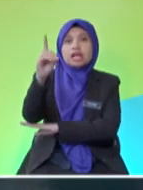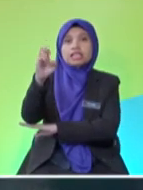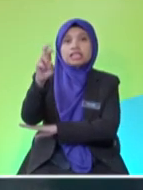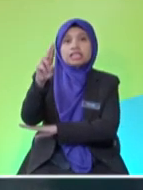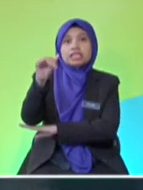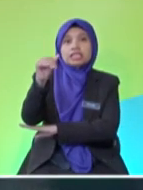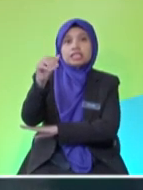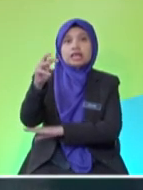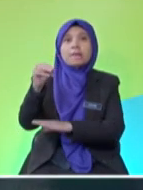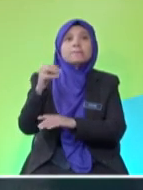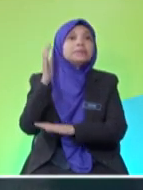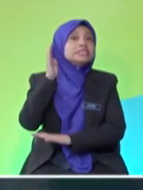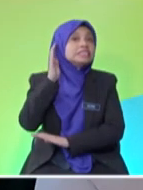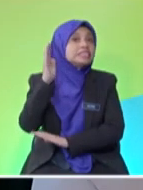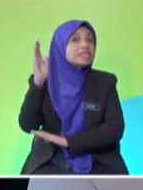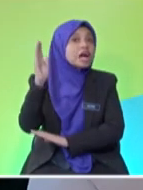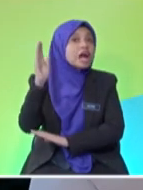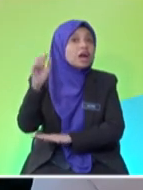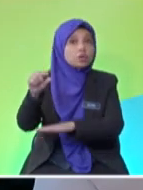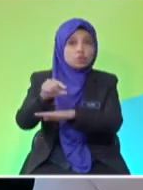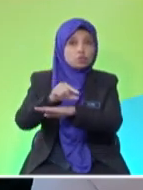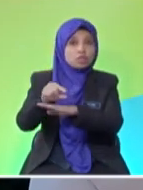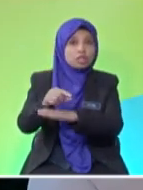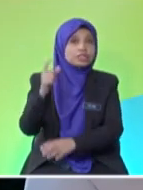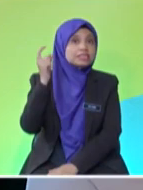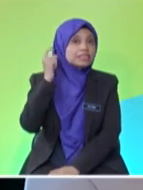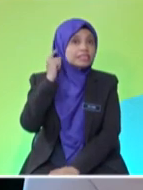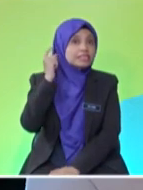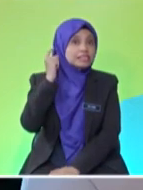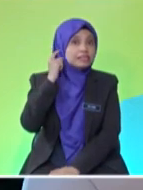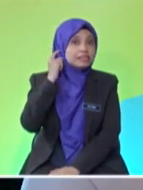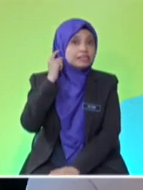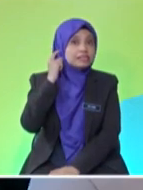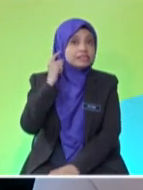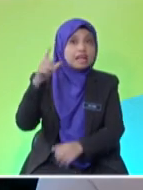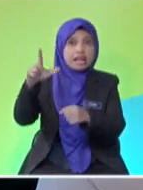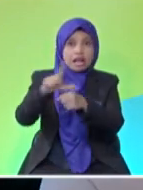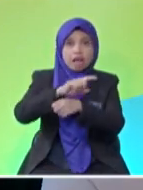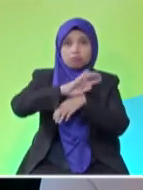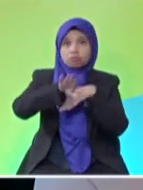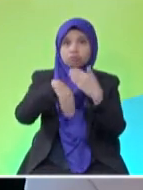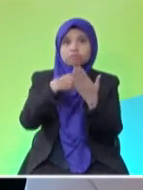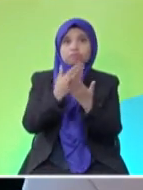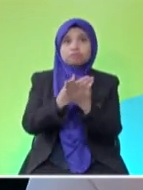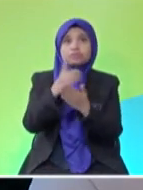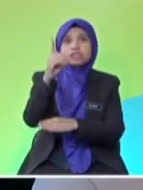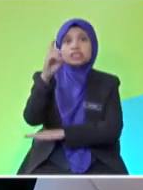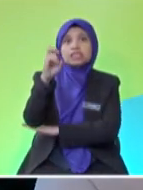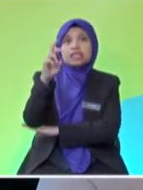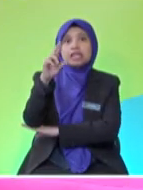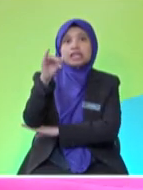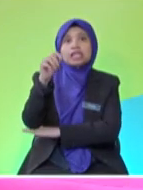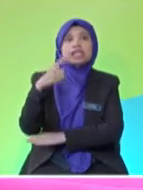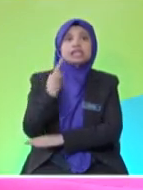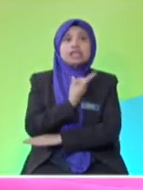ceria mendengar kita guna telinga lengkaplah semua teriak